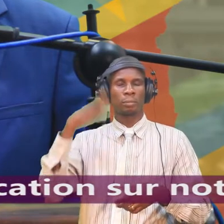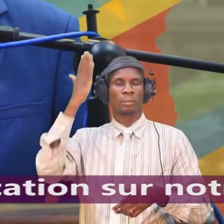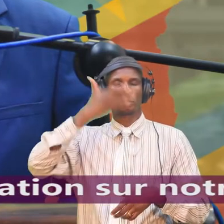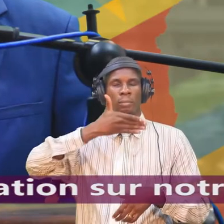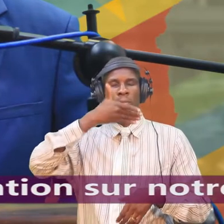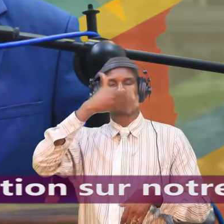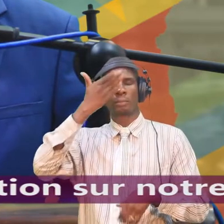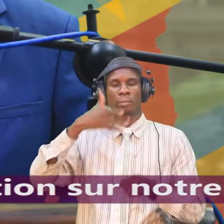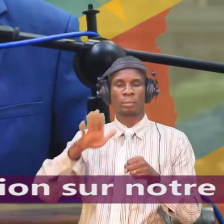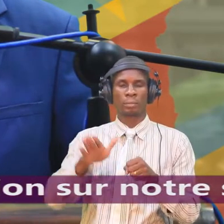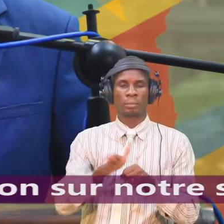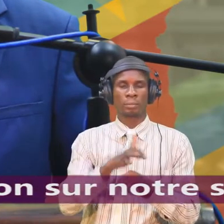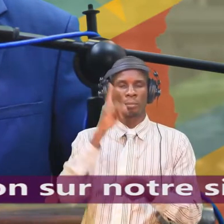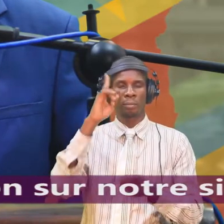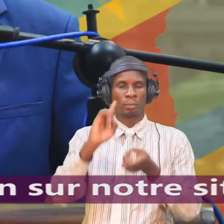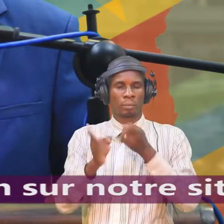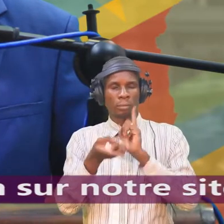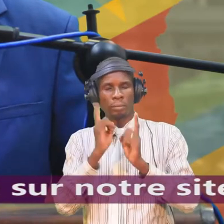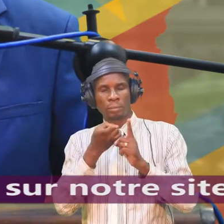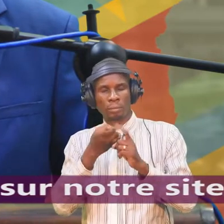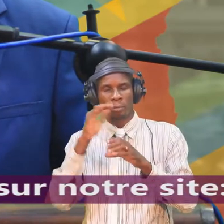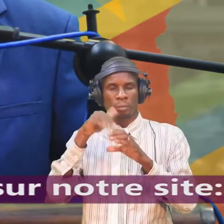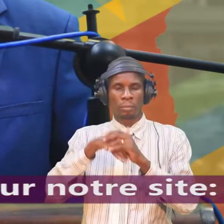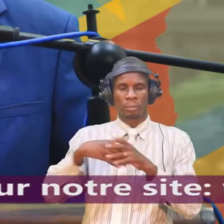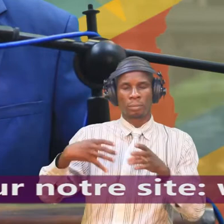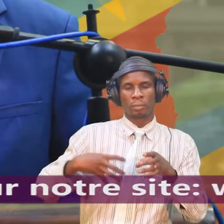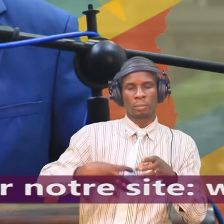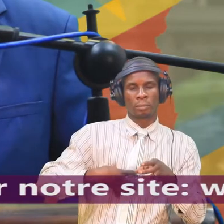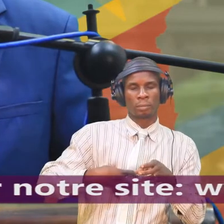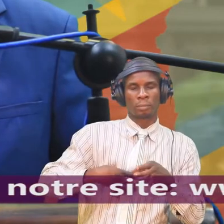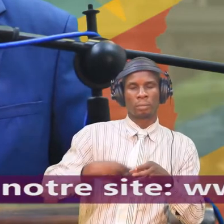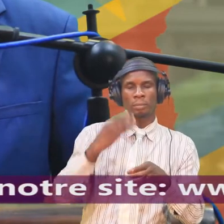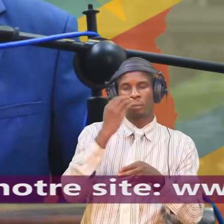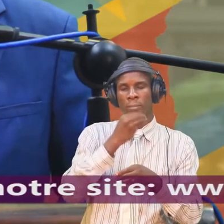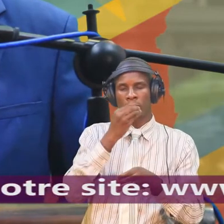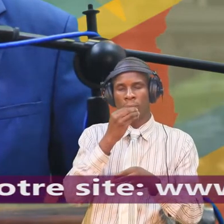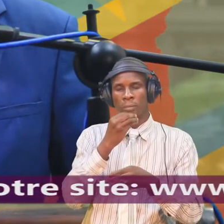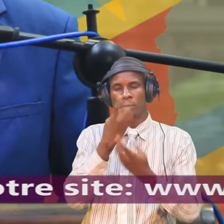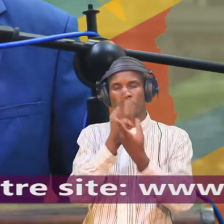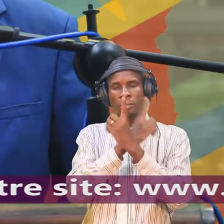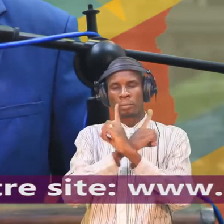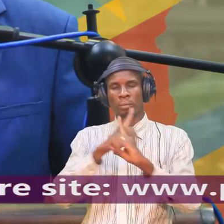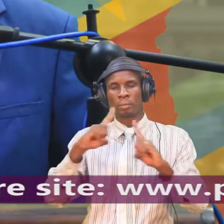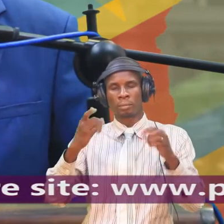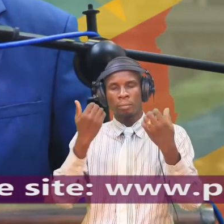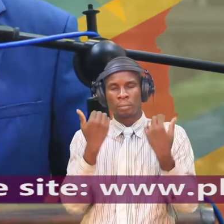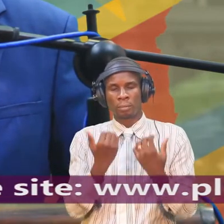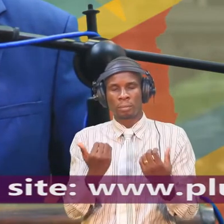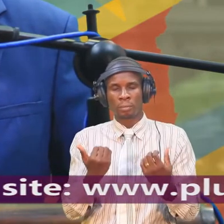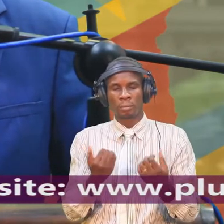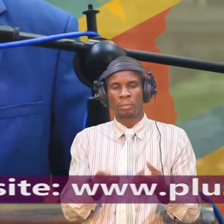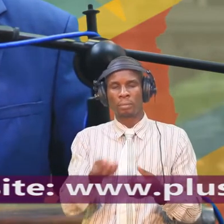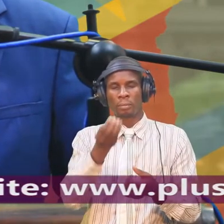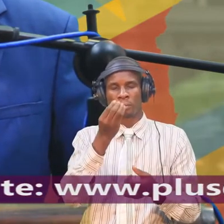de plus et que tu parles Uweze à travers kumpa lui. kana mafuta Que ya la Roho parole qu'il va Mtakatifu délivrer aujourd'hui à ton nom, notre Dieu, ili kwamba